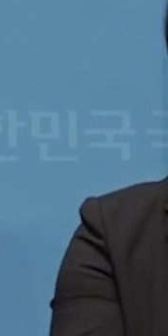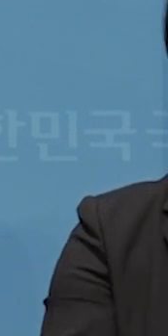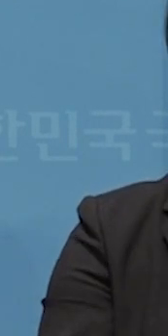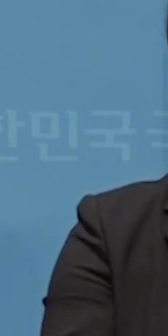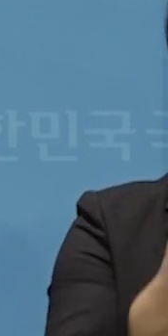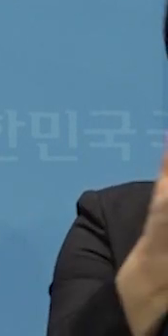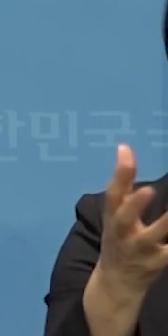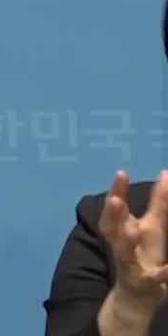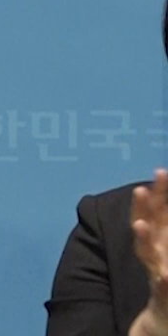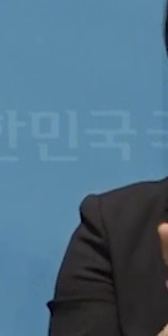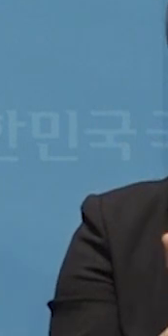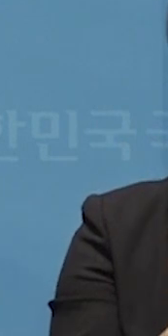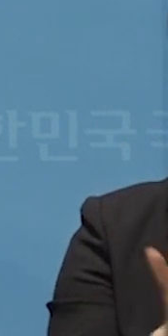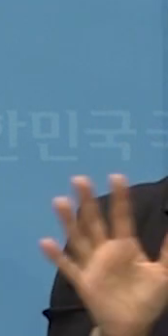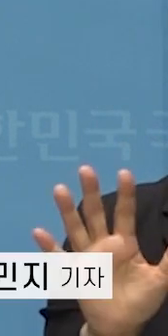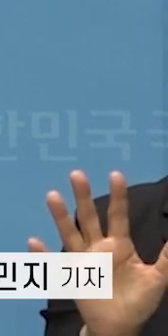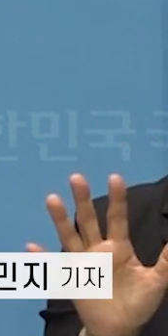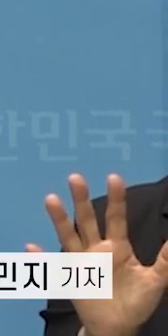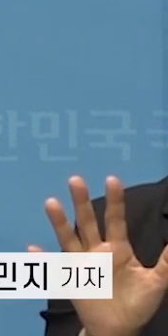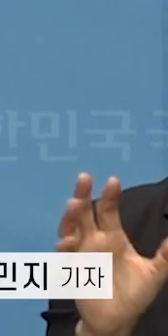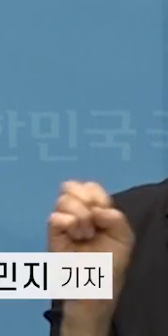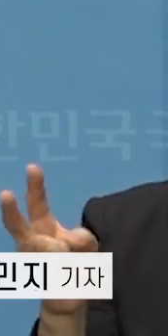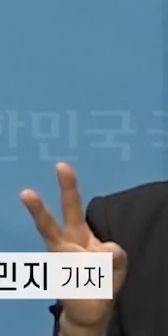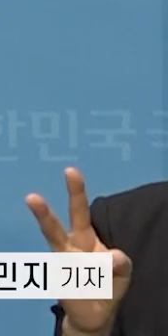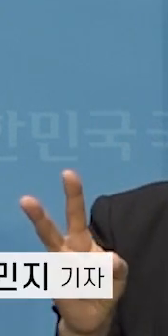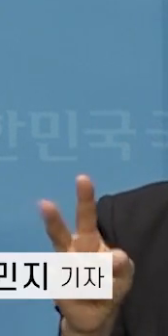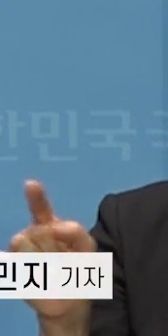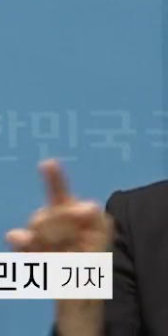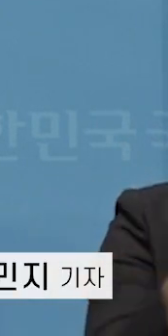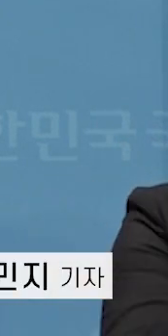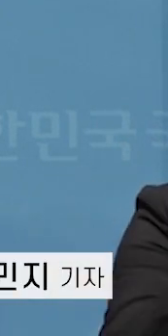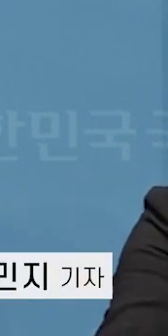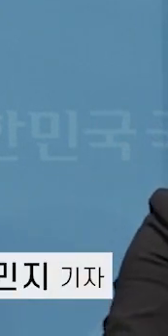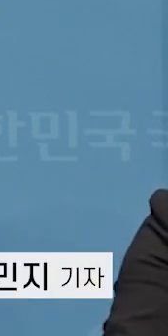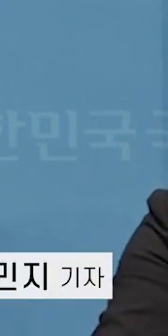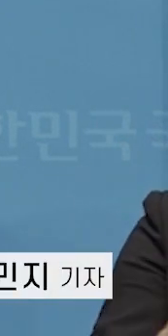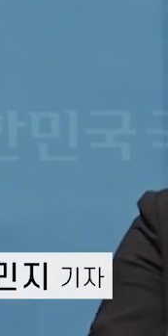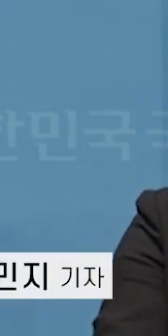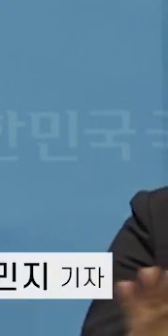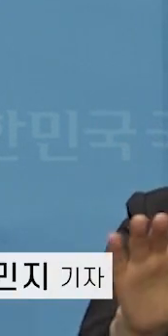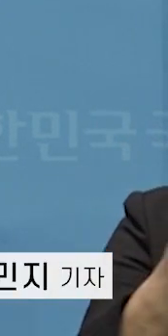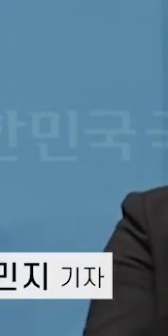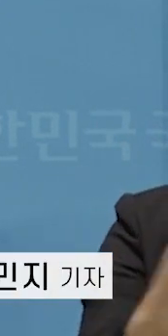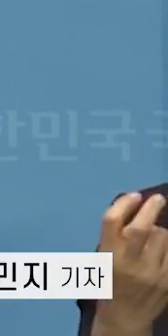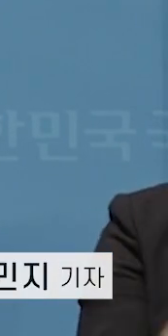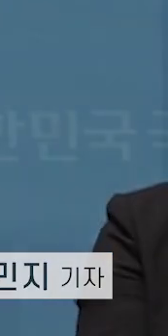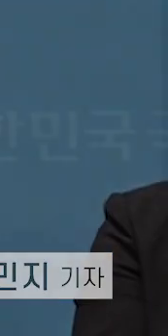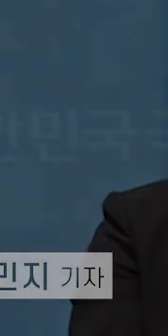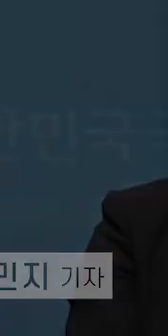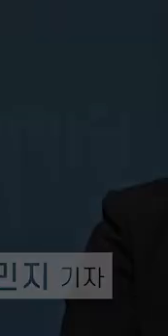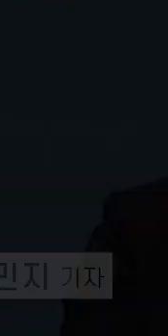단순당의 터가 아닙니다 양당 체제의 본질적 문제를 해결한 유일한 대안입니다 감사합니다